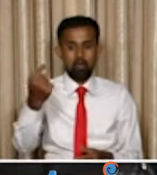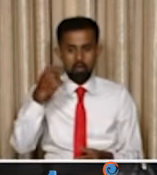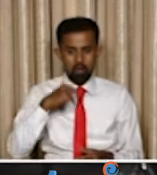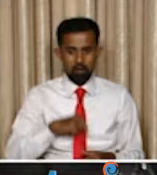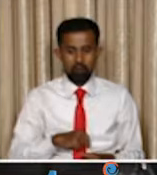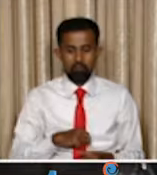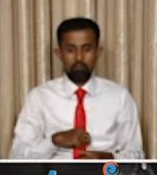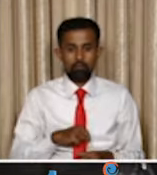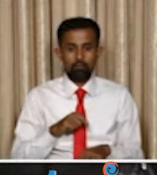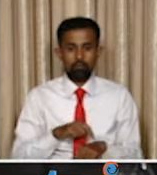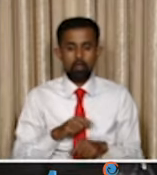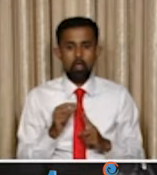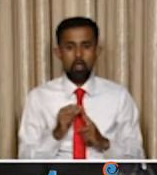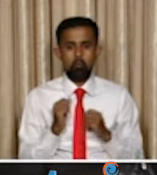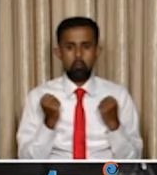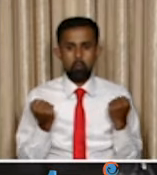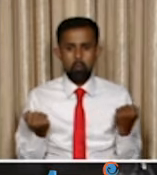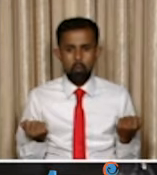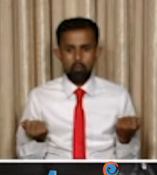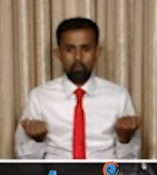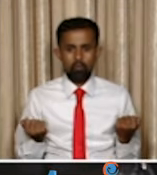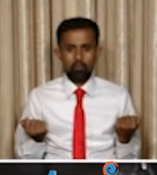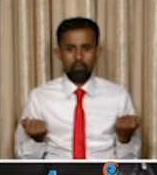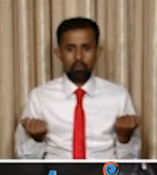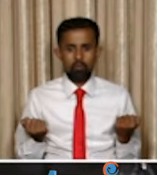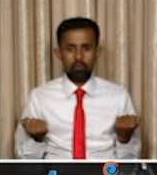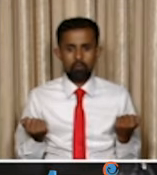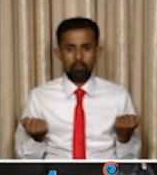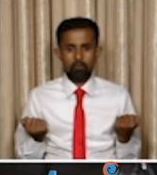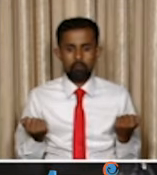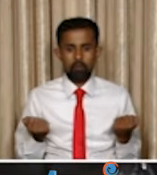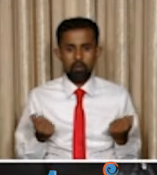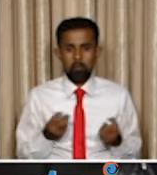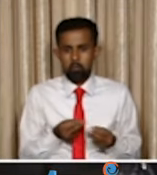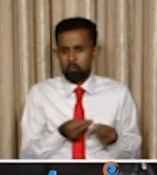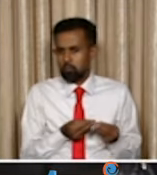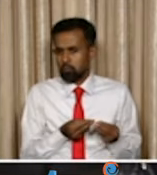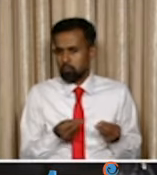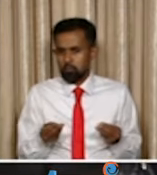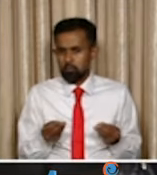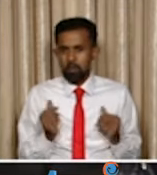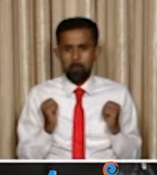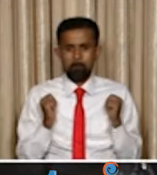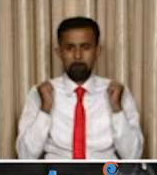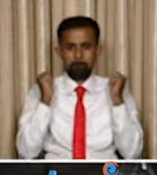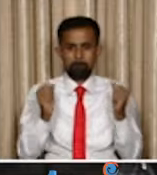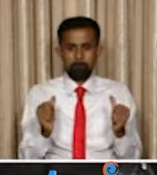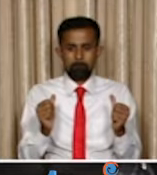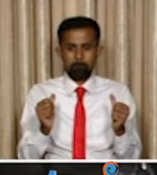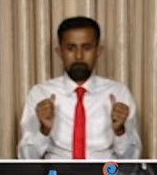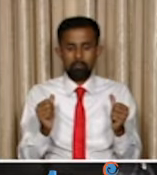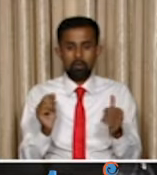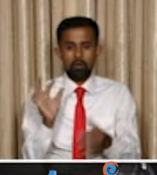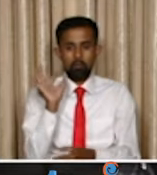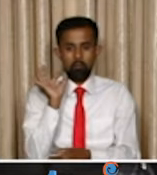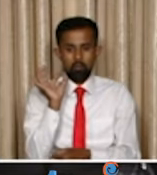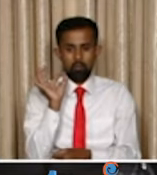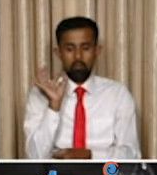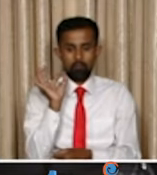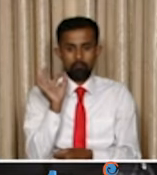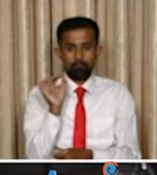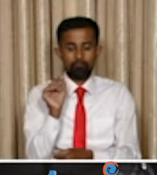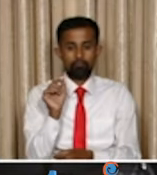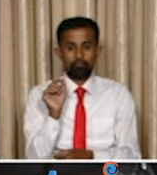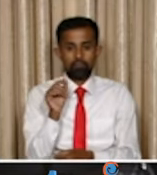இல்லை மயிலத்தமடுவுக்கும் புலனறுவைக்கும் இடையில் இருக்கக்கூடிய இல்லை இறங்கிய ஒரு பாலம் இருக்கிறது. அந்த பாலத்தடியிலே வைத்து ஒரு பௌத்த மதகுரு தலைமையிலே 150 பெரும்பான்மை